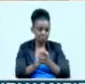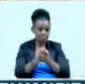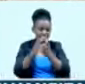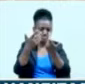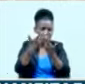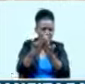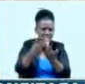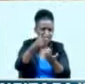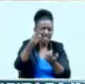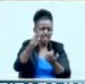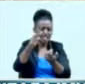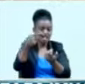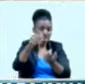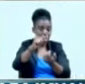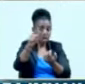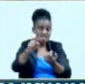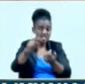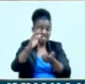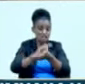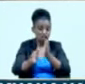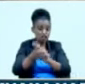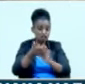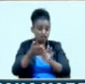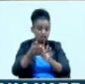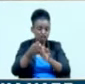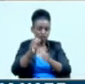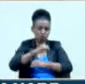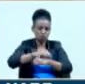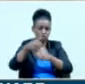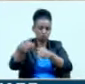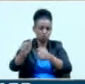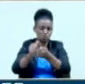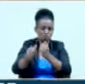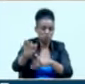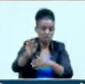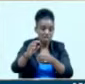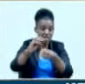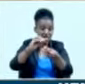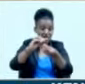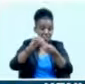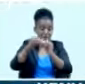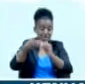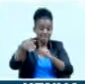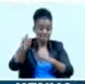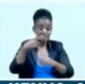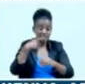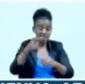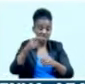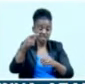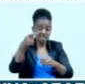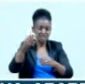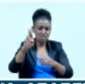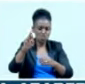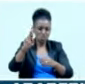ikijyanye na gaze kwishira ni ishuri rigomba kubyikorera imibare itangwa n'urwego ngenzuramikorere rura igaragaza ko ingano ya gaze yinjira mu